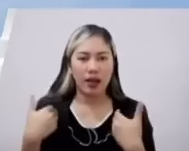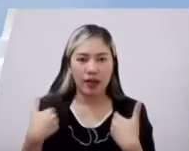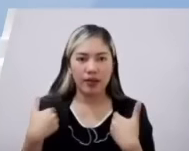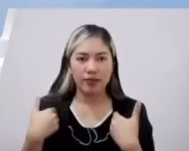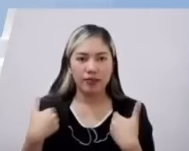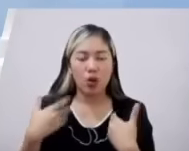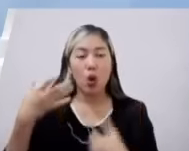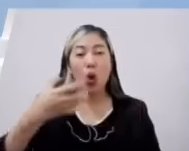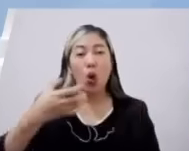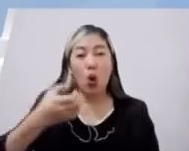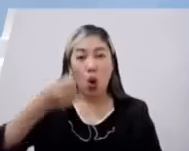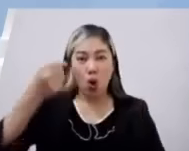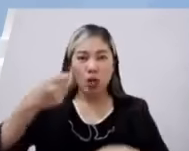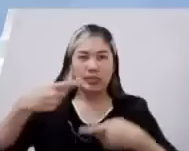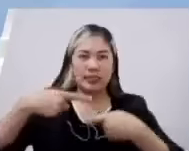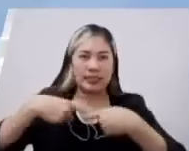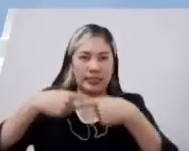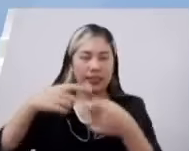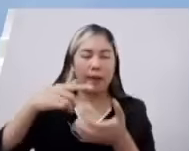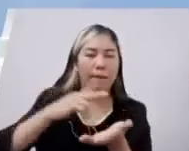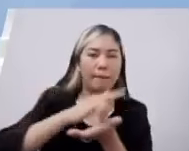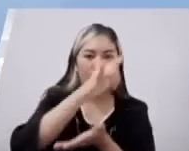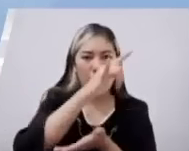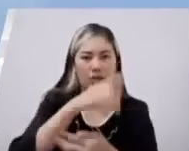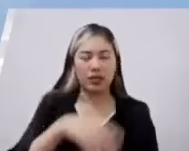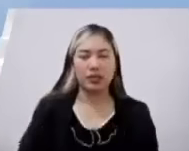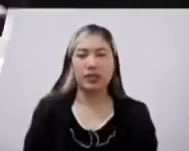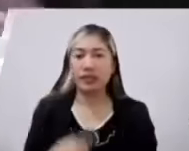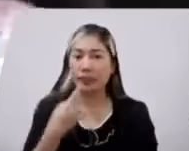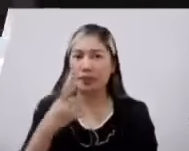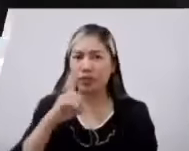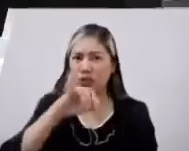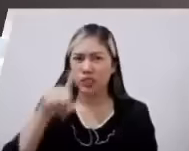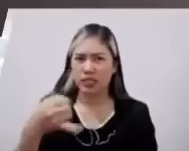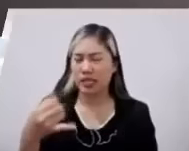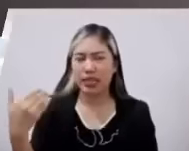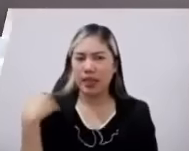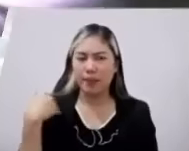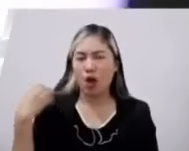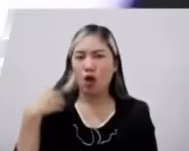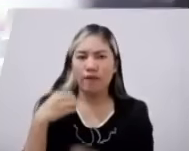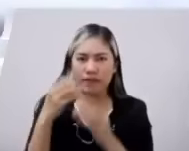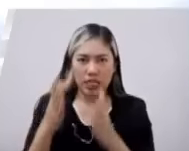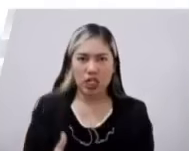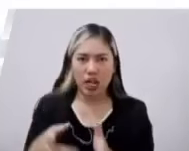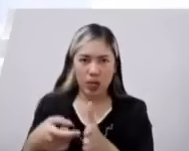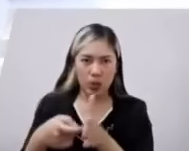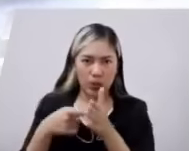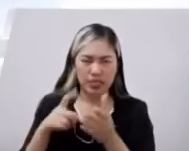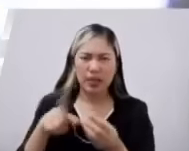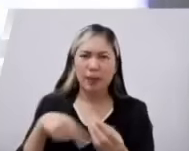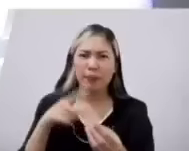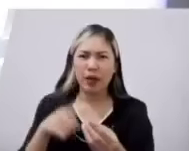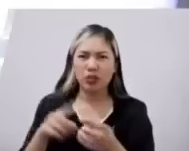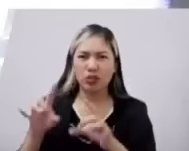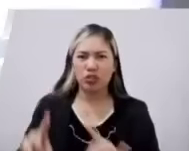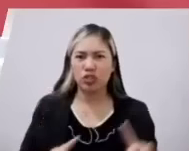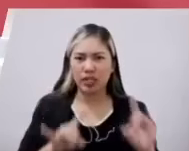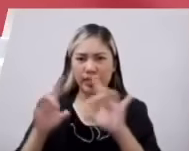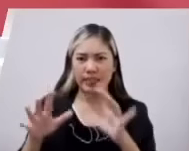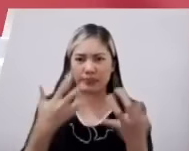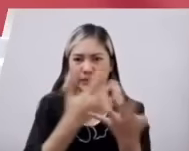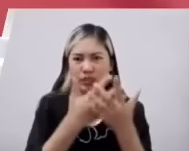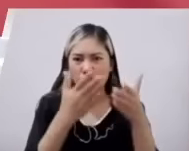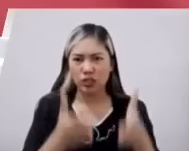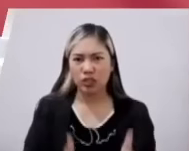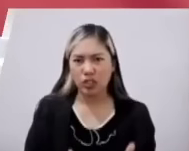mga akusado. Sabi rin ng DOJ, wala pa silang natatanggap na official na request kaugnay sa Australian fugitive na si Gregor Johan Haas.